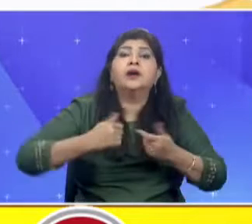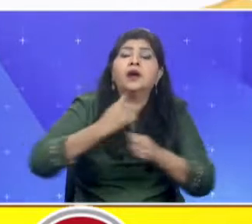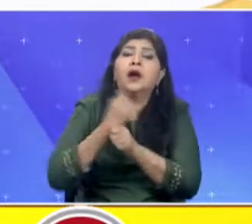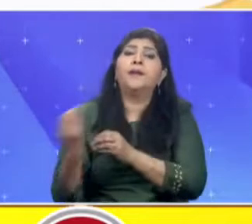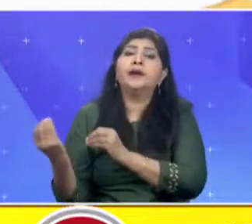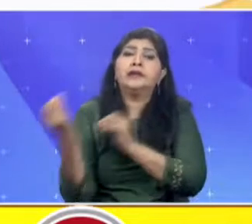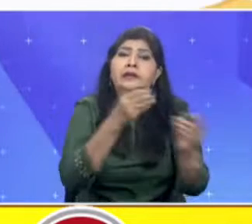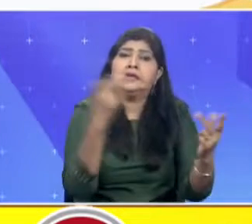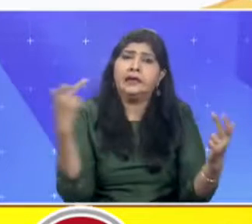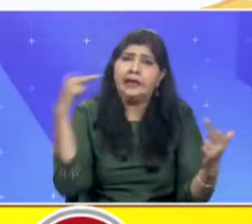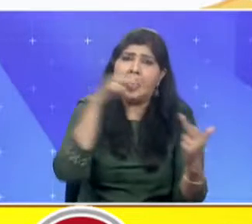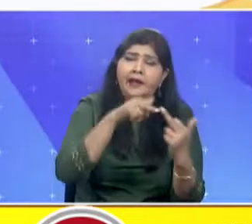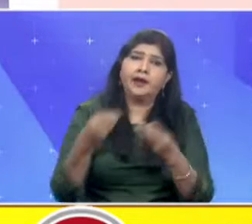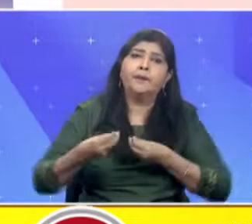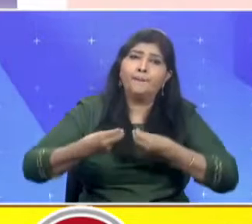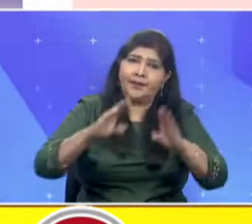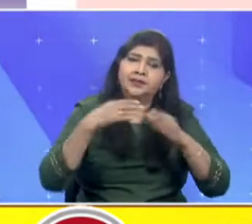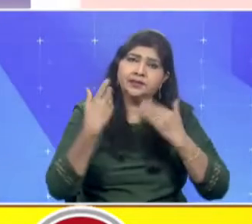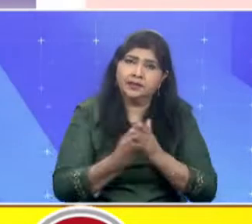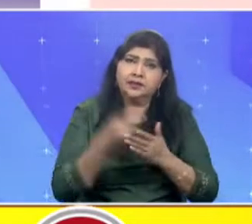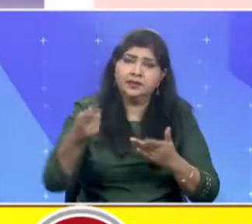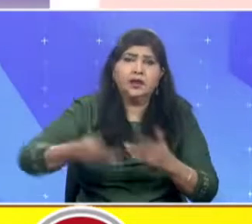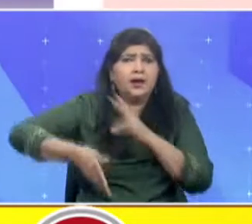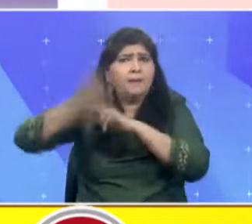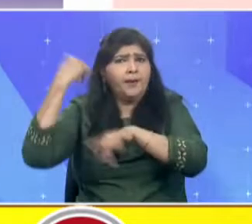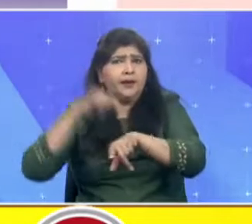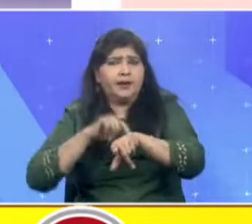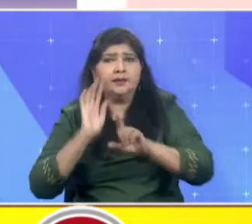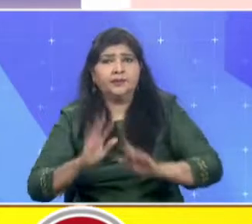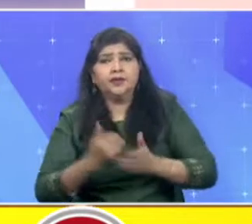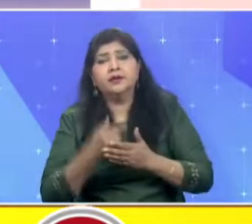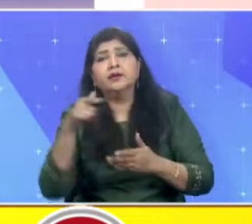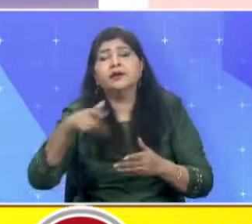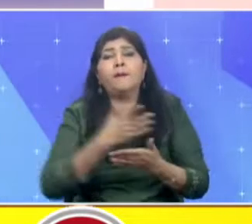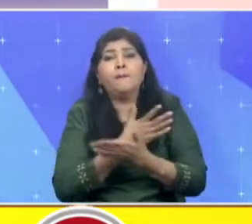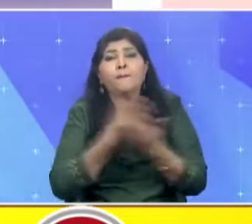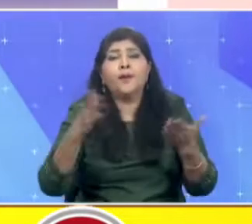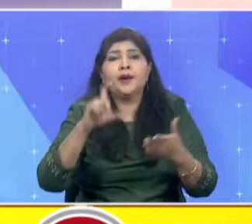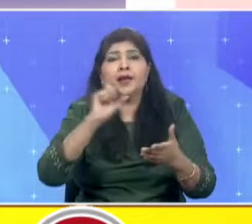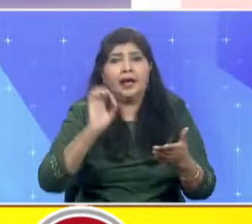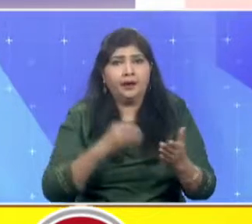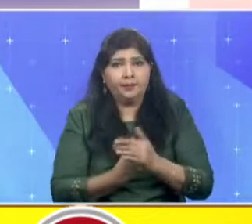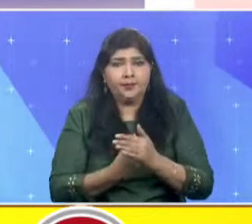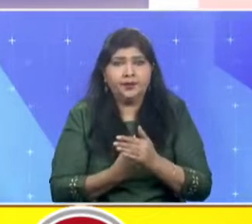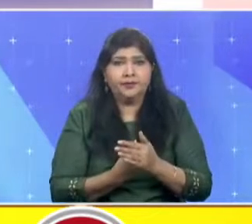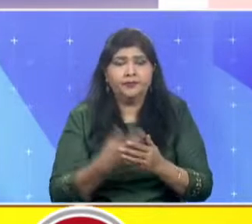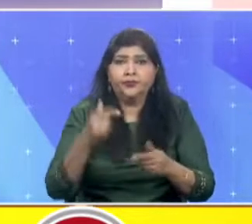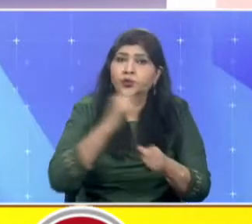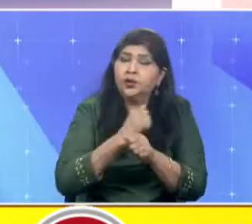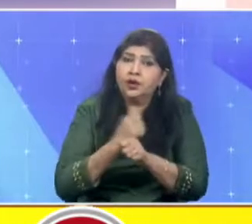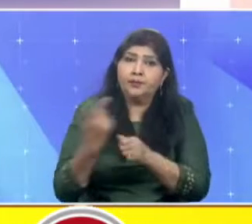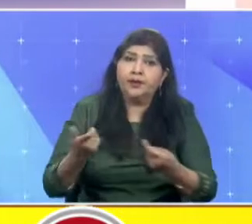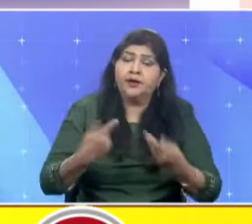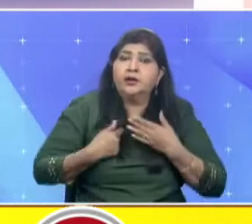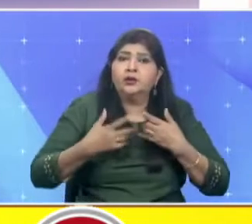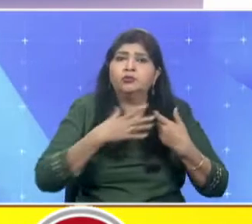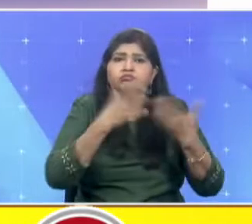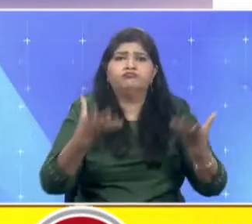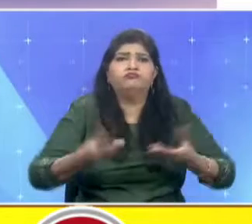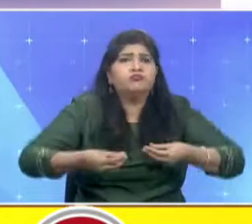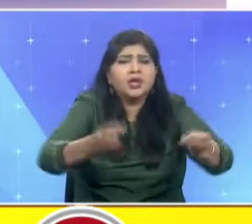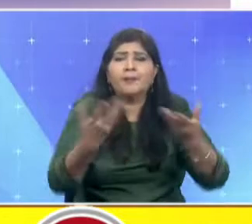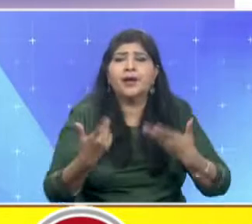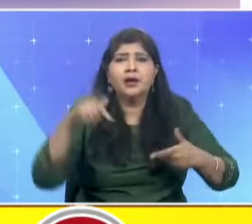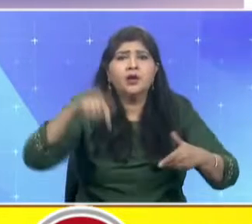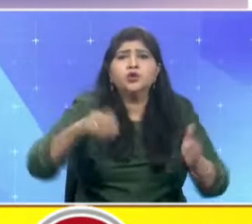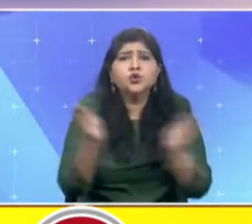सरकार को सीधे बेचा है। एक जमाना था जब बड़ी कंपनियां ही सरकार को सामान बेच पाती